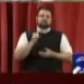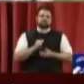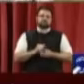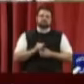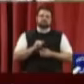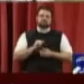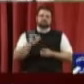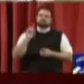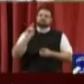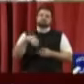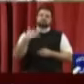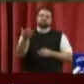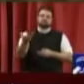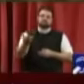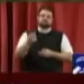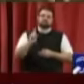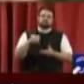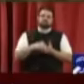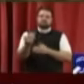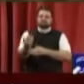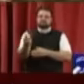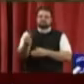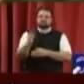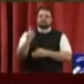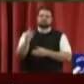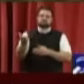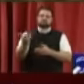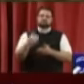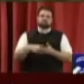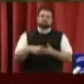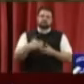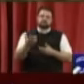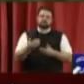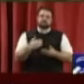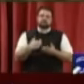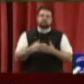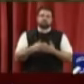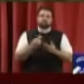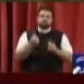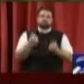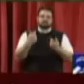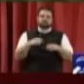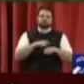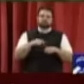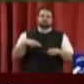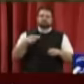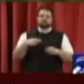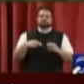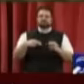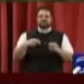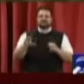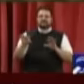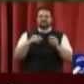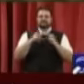-mprumută. Și nici nu ți-mprumută, da, e cel mai bine. Pentru că de la bani tot timpul apar zăzani. De ce? Dacă ți-ai prieten...